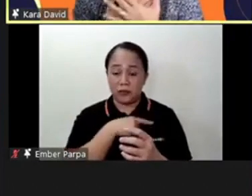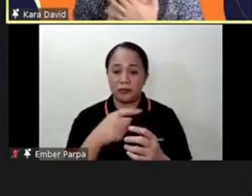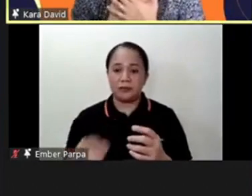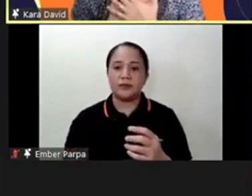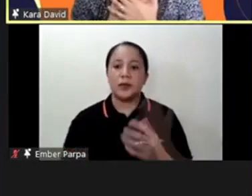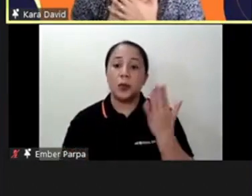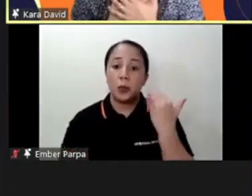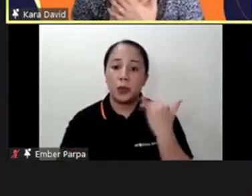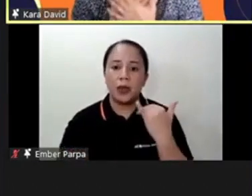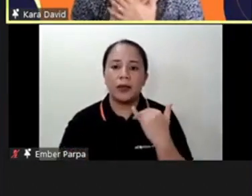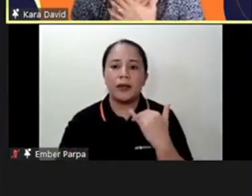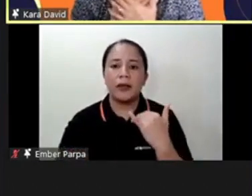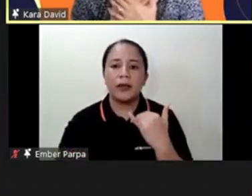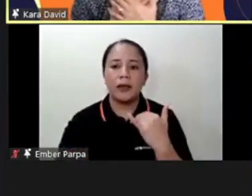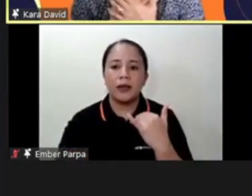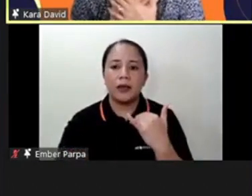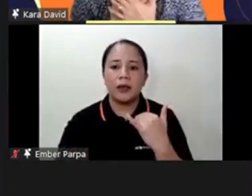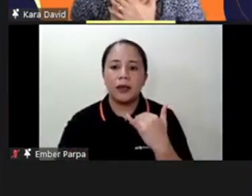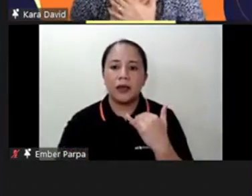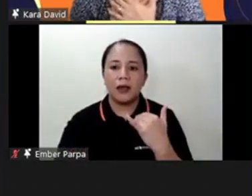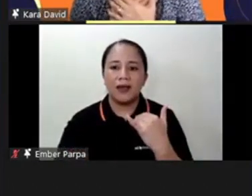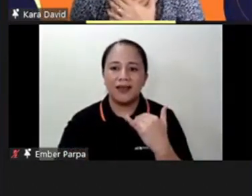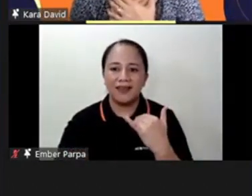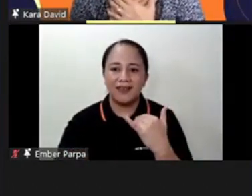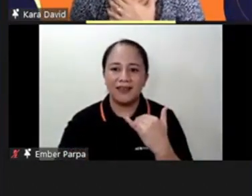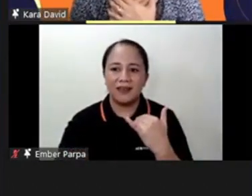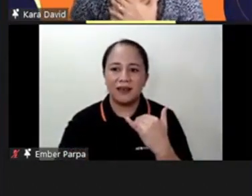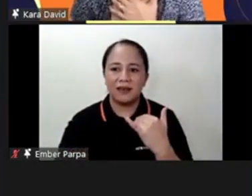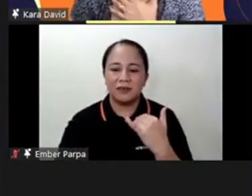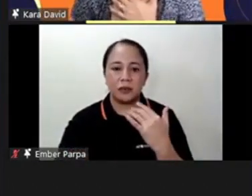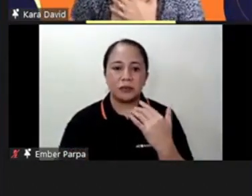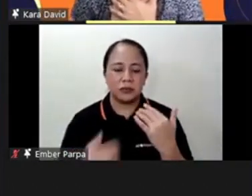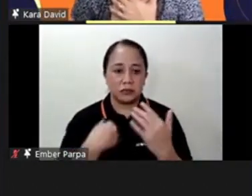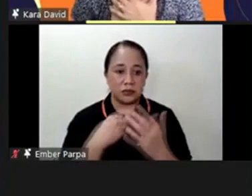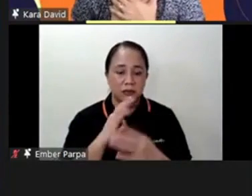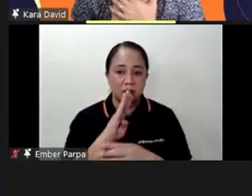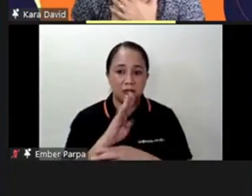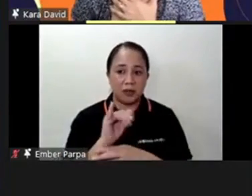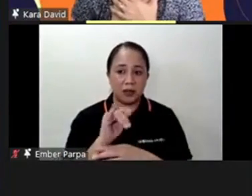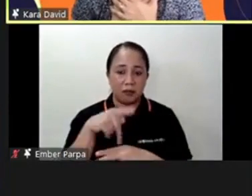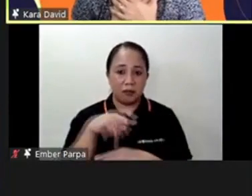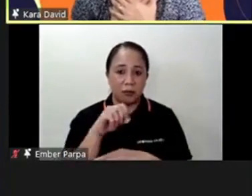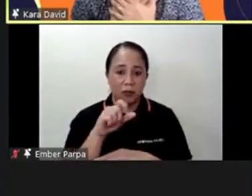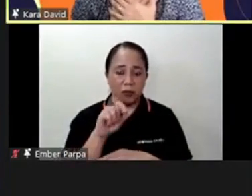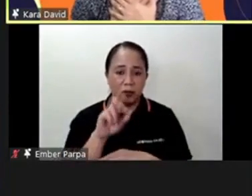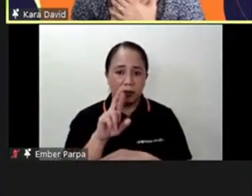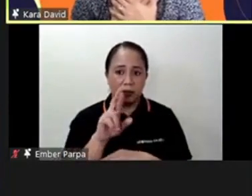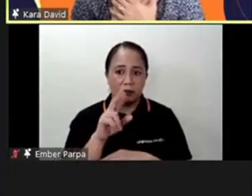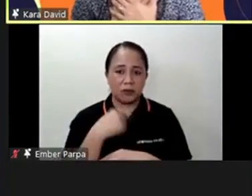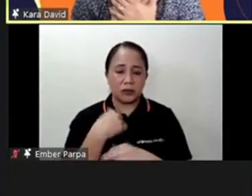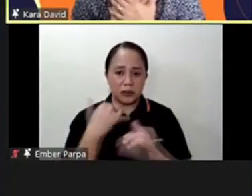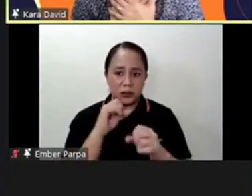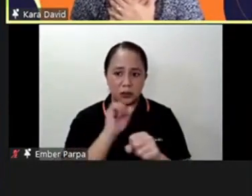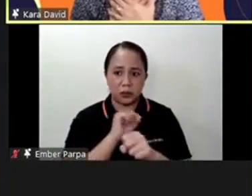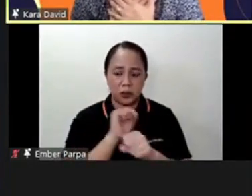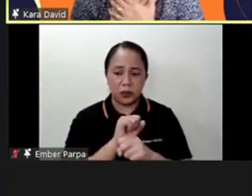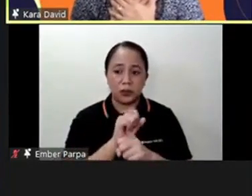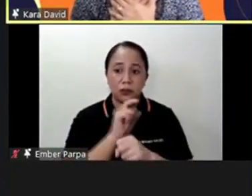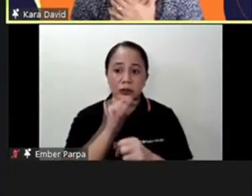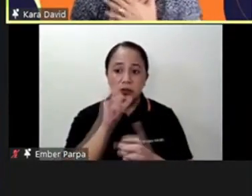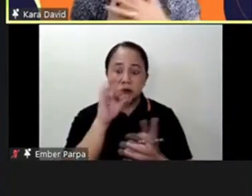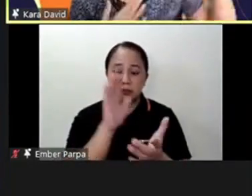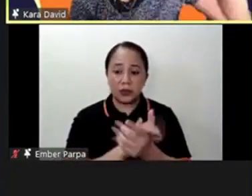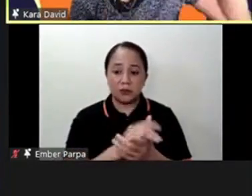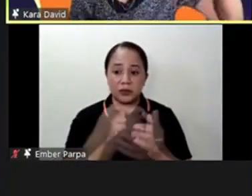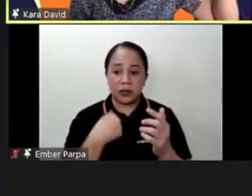I'm diagnosed bipolar. So, actually, ako, nakakatrabaho pa rin ako. So, hindi naniniwala yung mga